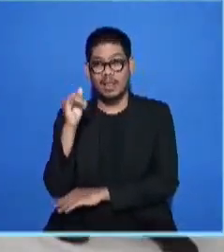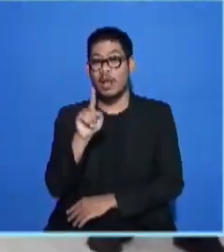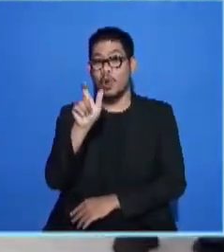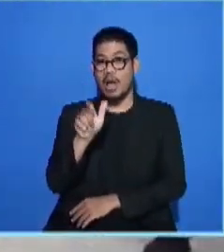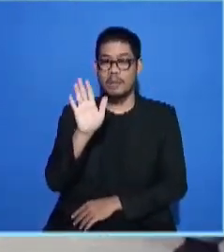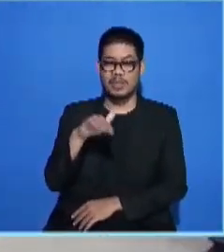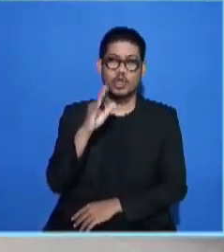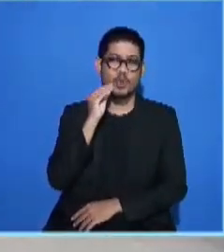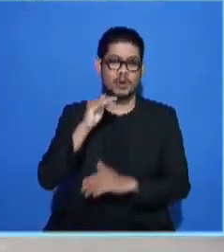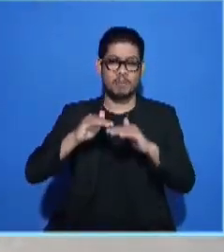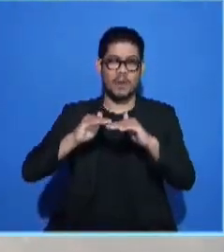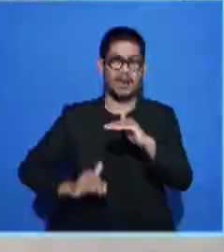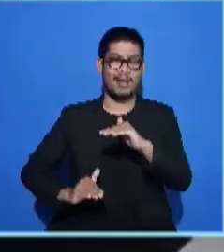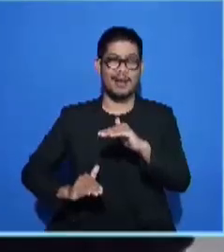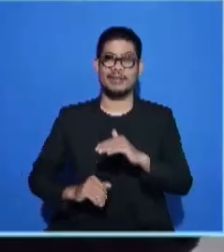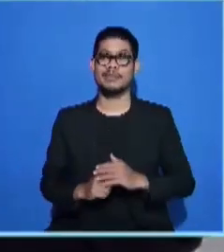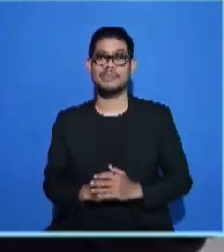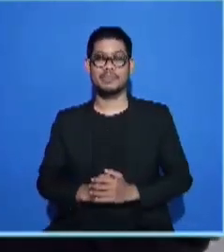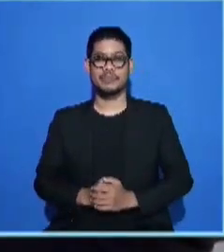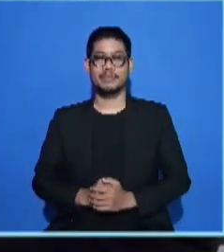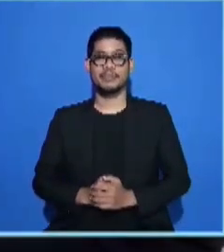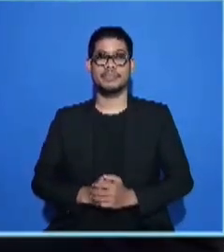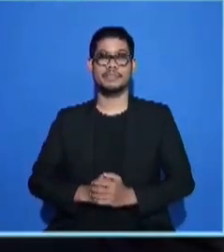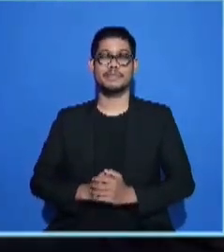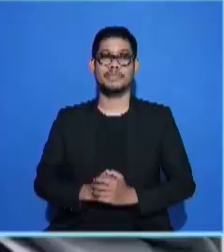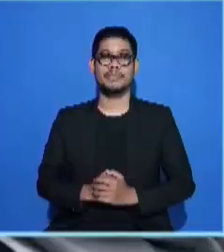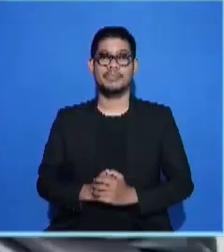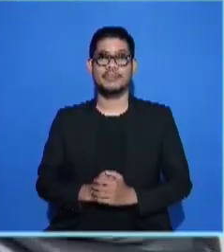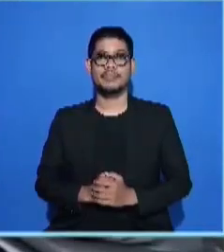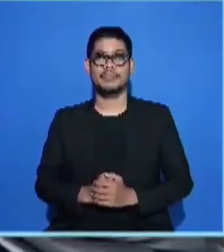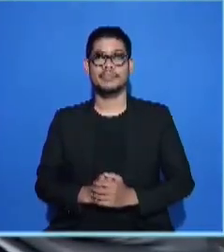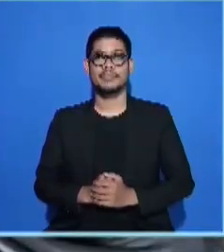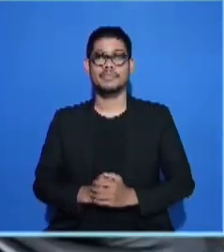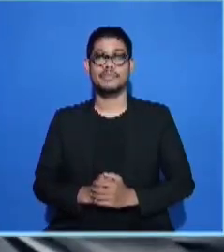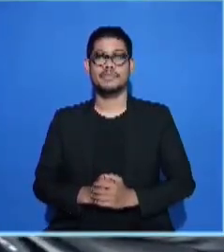di bawah umur. Osiani Putri, Trihartanto, melaporkan.